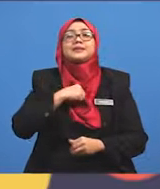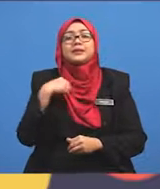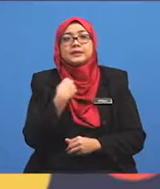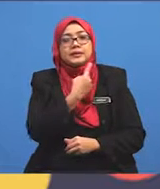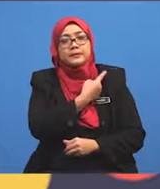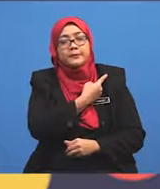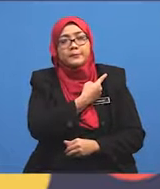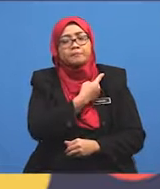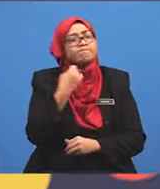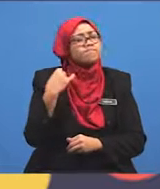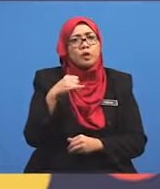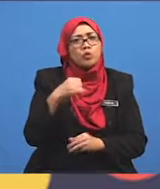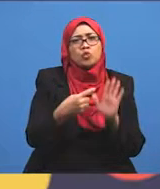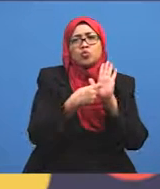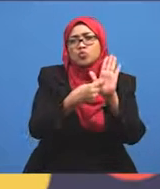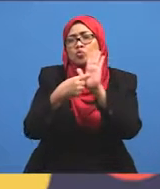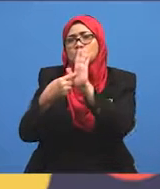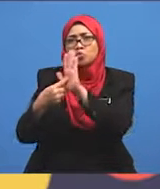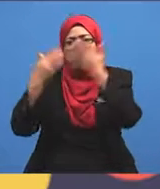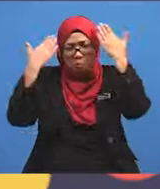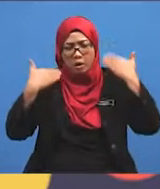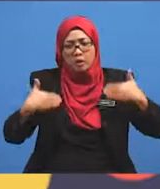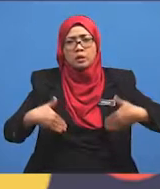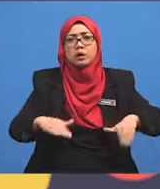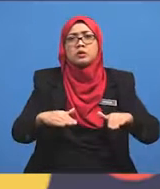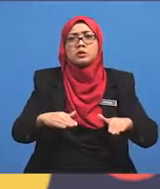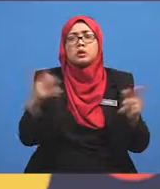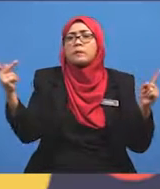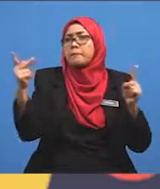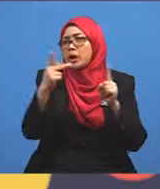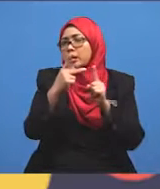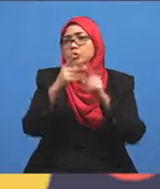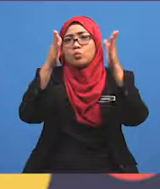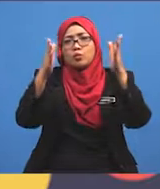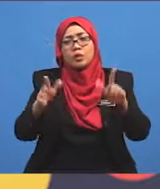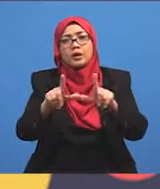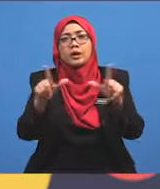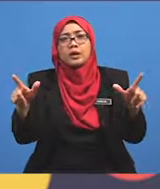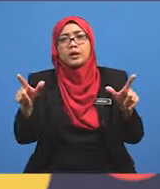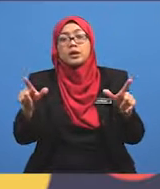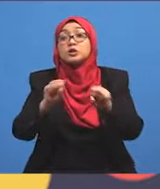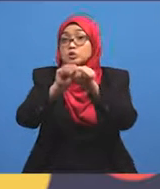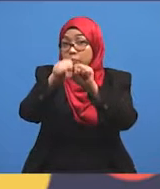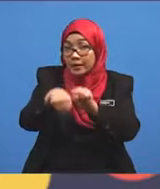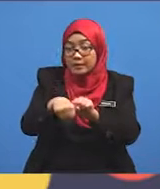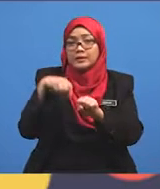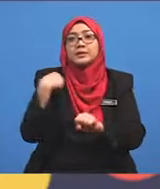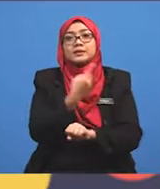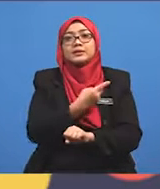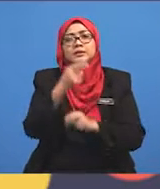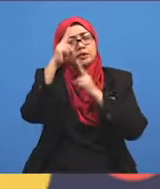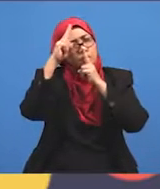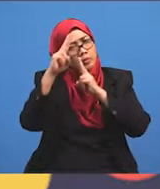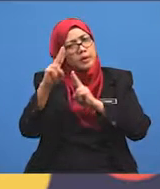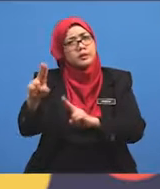lain supaya hak peribadi dan maruah diri kita dihormati serta tidak dieksploitasikan oleh orang